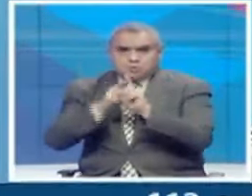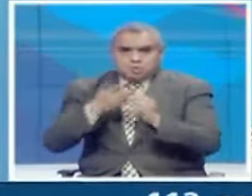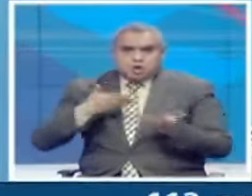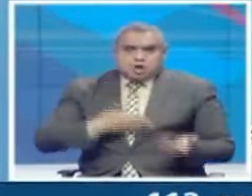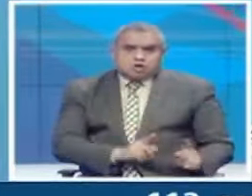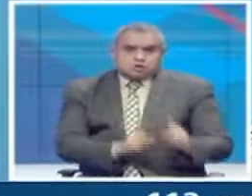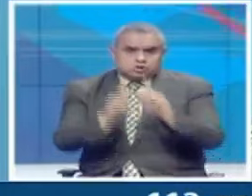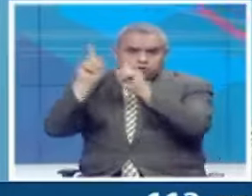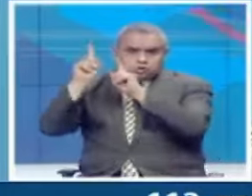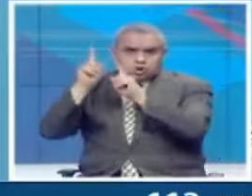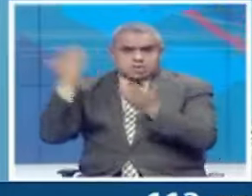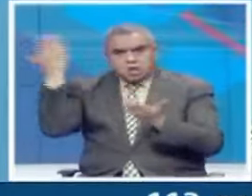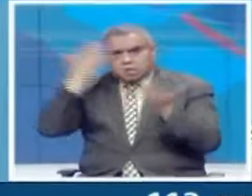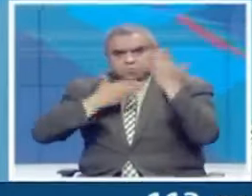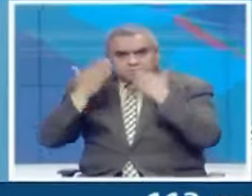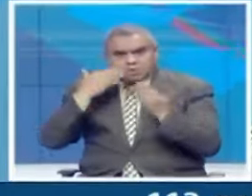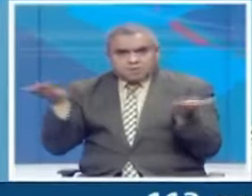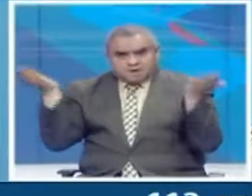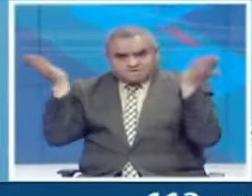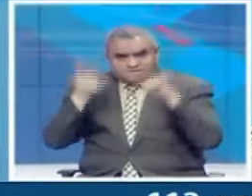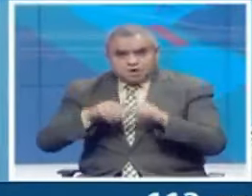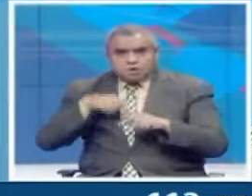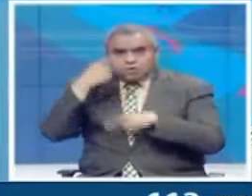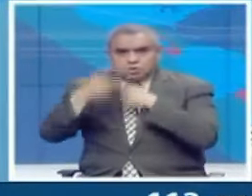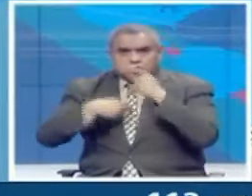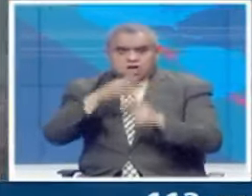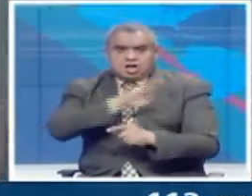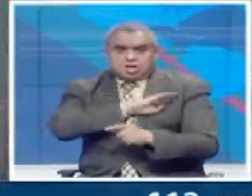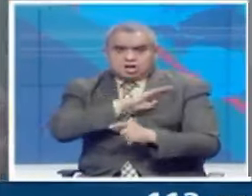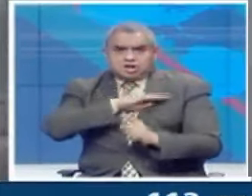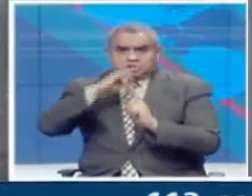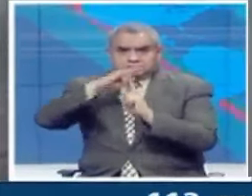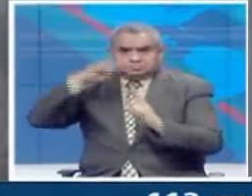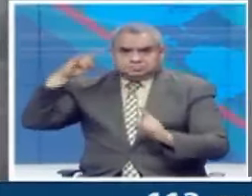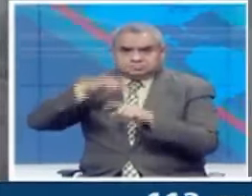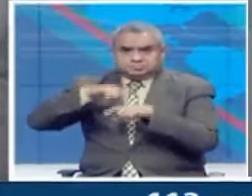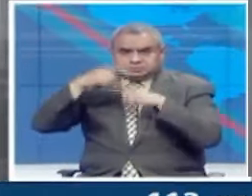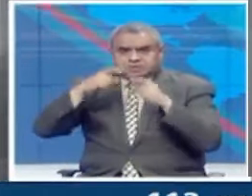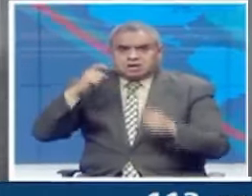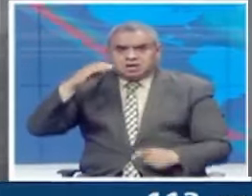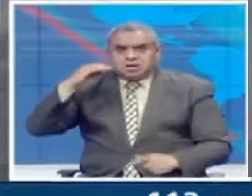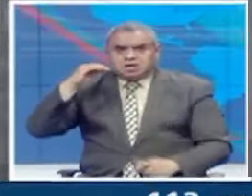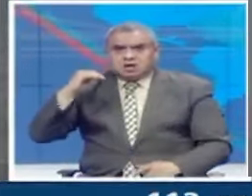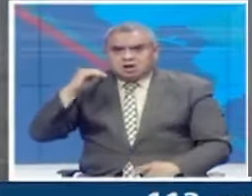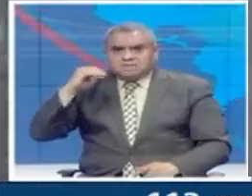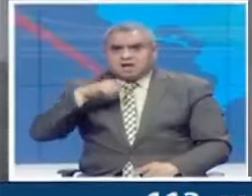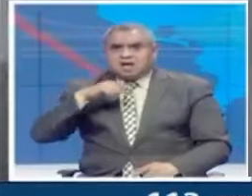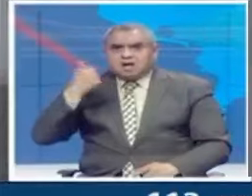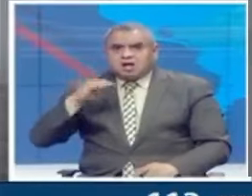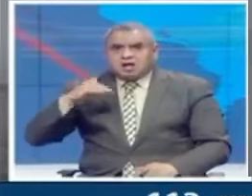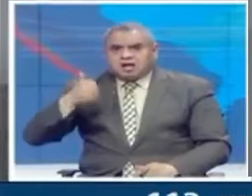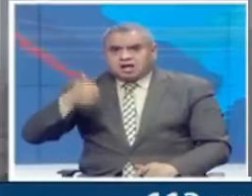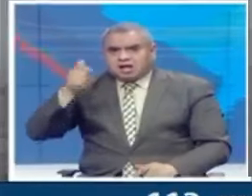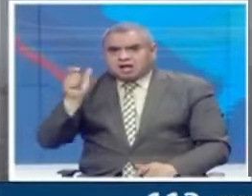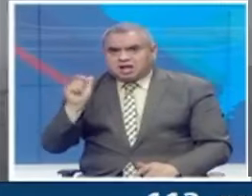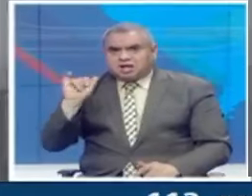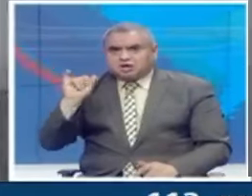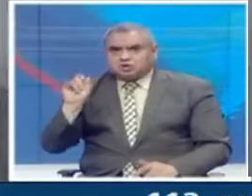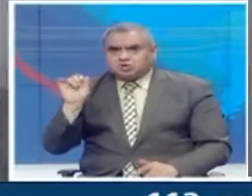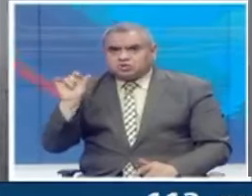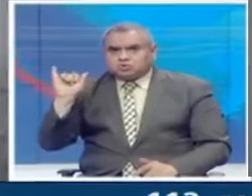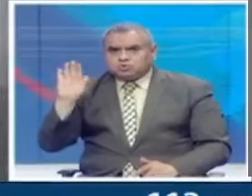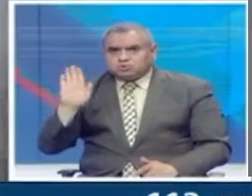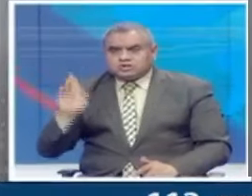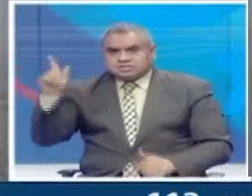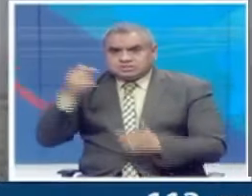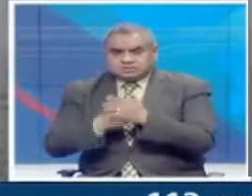عشرات الشهداء والمصابين، حيث شنت قوات الاحتلال غارات على مدينتي رفح وخان يونس وقصف منازل في نصيرات بوسط